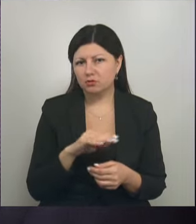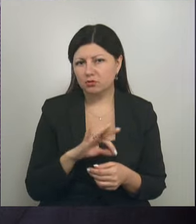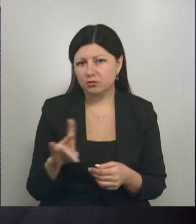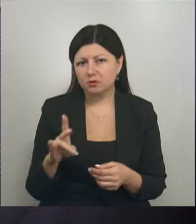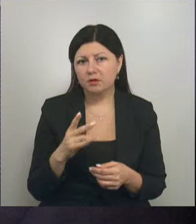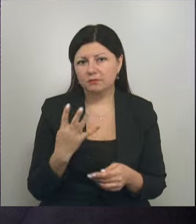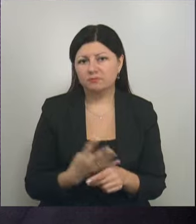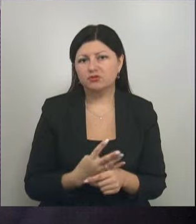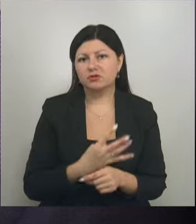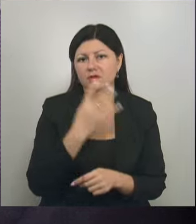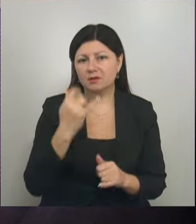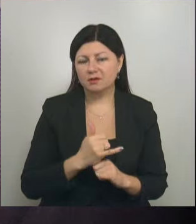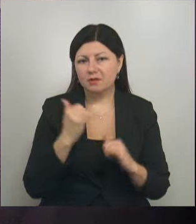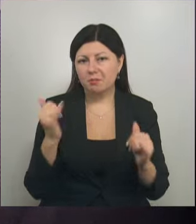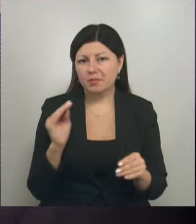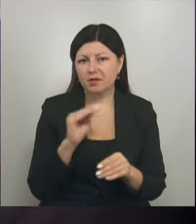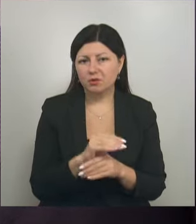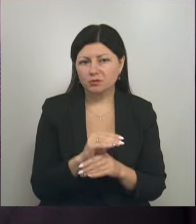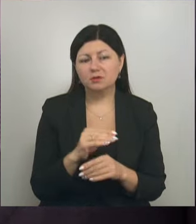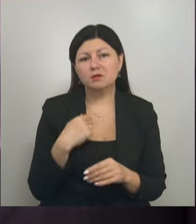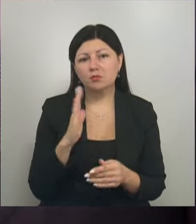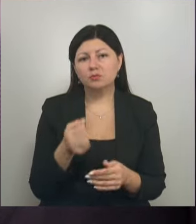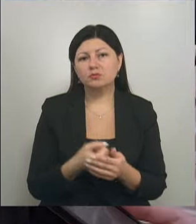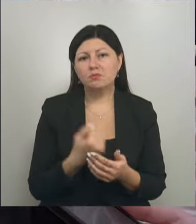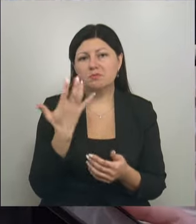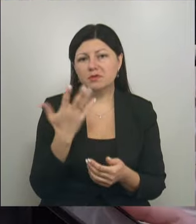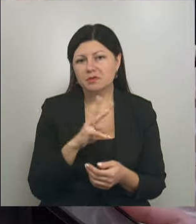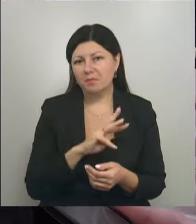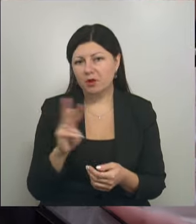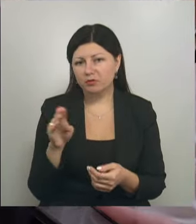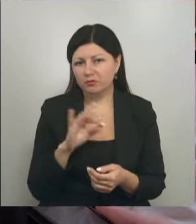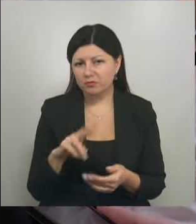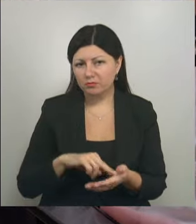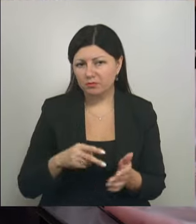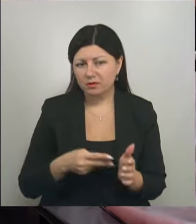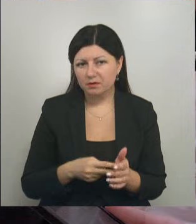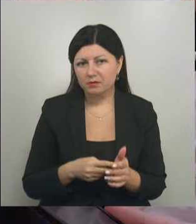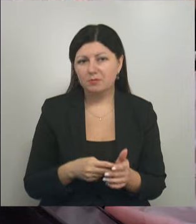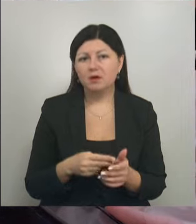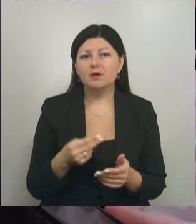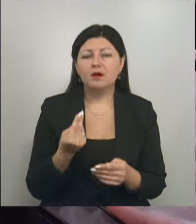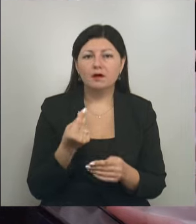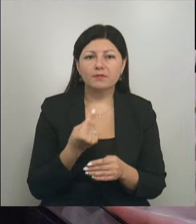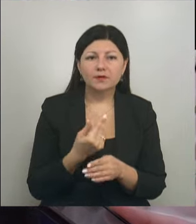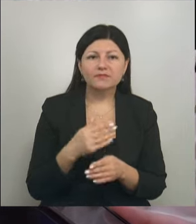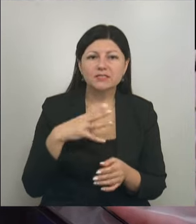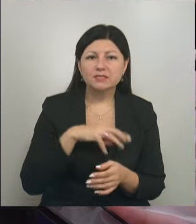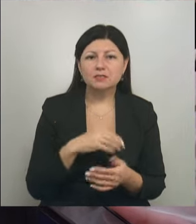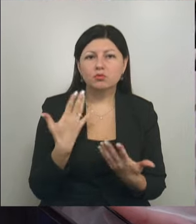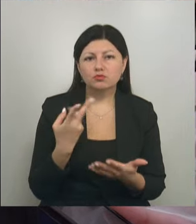рост в 4 раза. И дальше мы планируем расти планомерно до 5 миллионов тонн. Объем инвестиций, включая 2023 год,